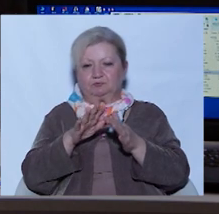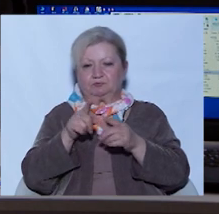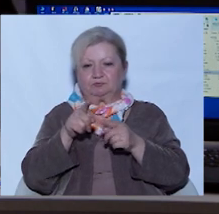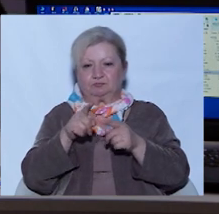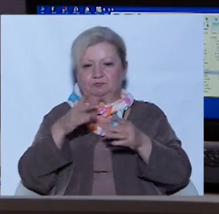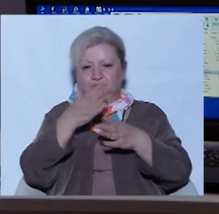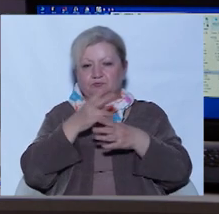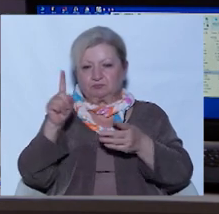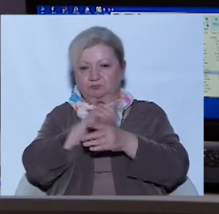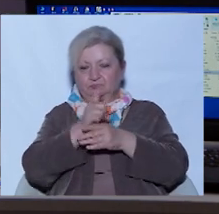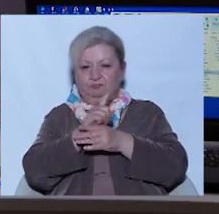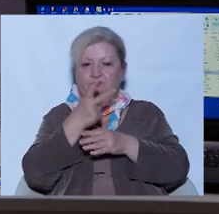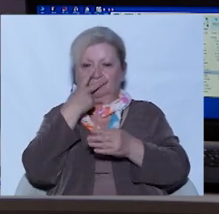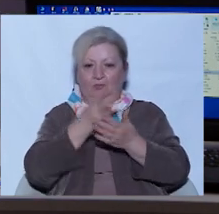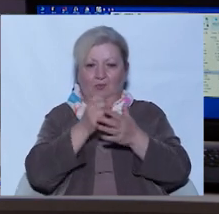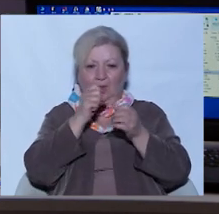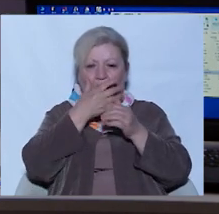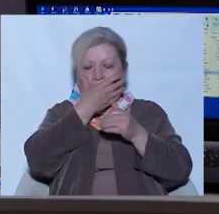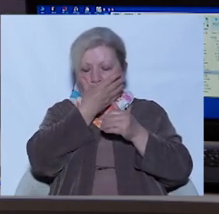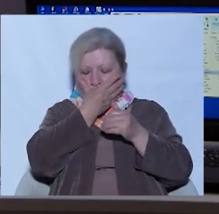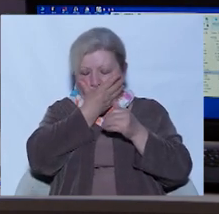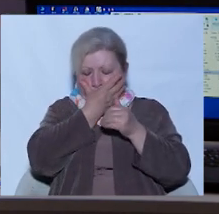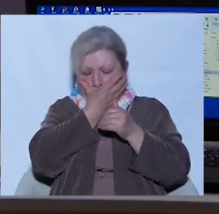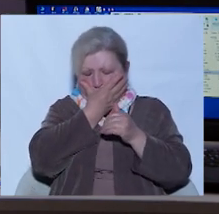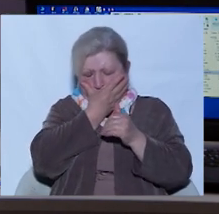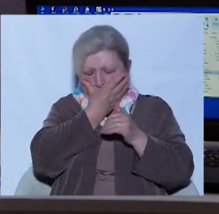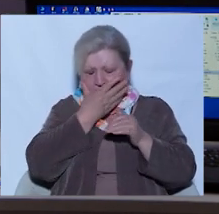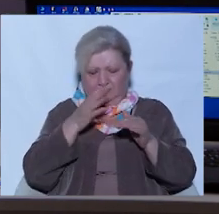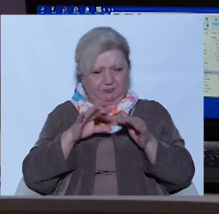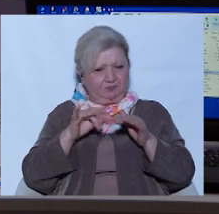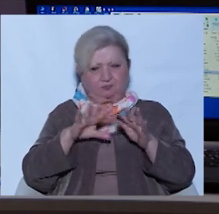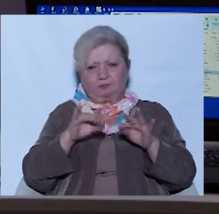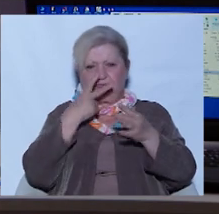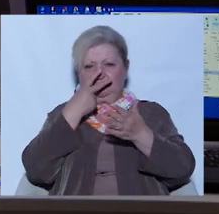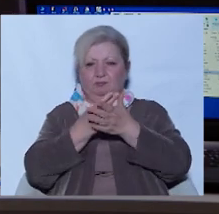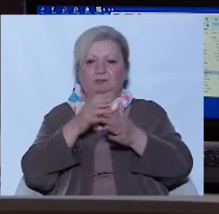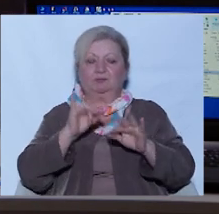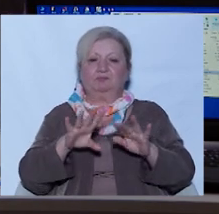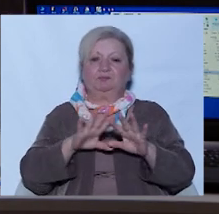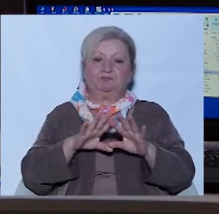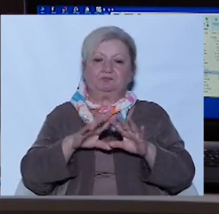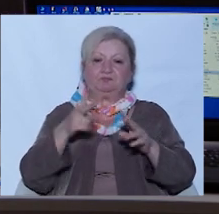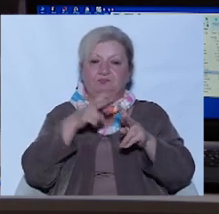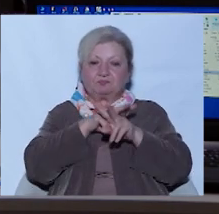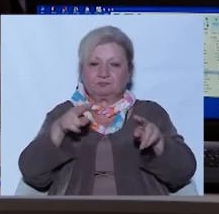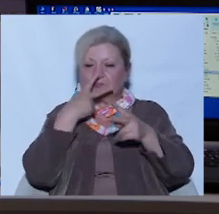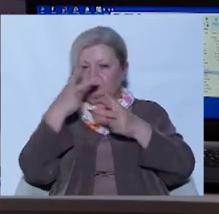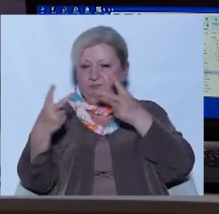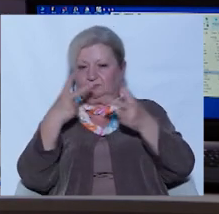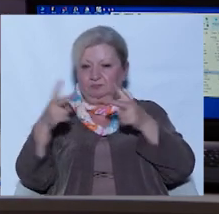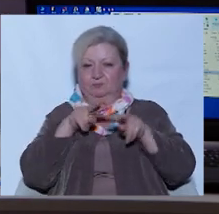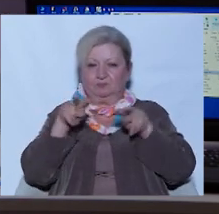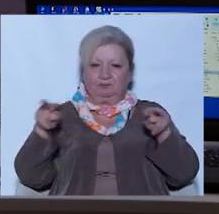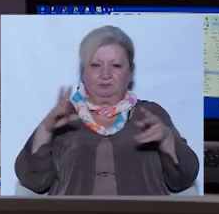ოსილოგრაფი გვაძლევს ამის საშუალებას, მაგრამ კიდევ ერთხელ, ვინაიდან ერთდროულად უნდა ვადევნოთ ჩვენ თვალყური არა